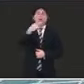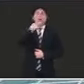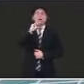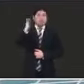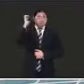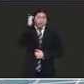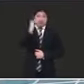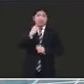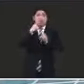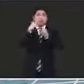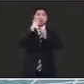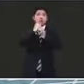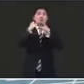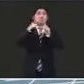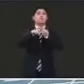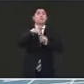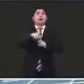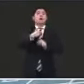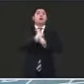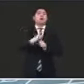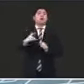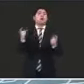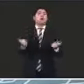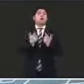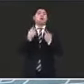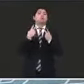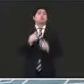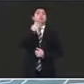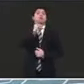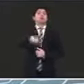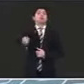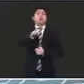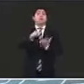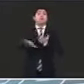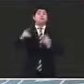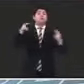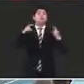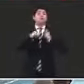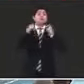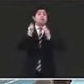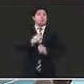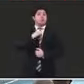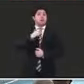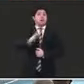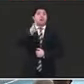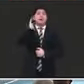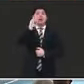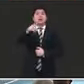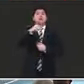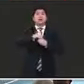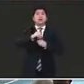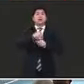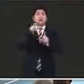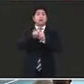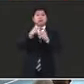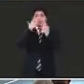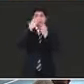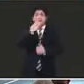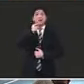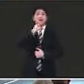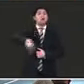tügva'nın genel kurulu vesilesi ile gençlerimizle buluştuk geleceğimizi emanet edeceğimiz